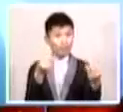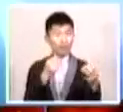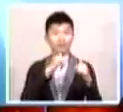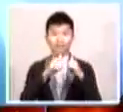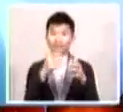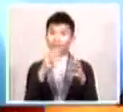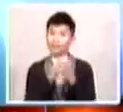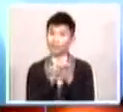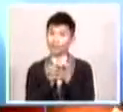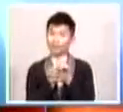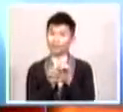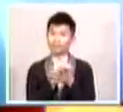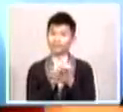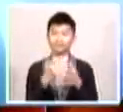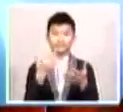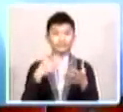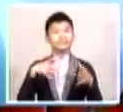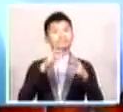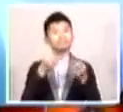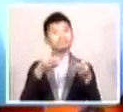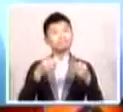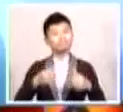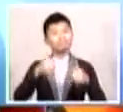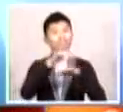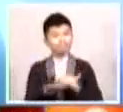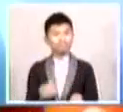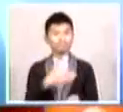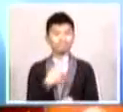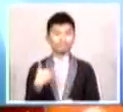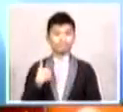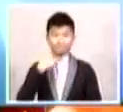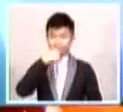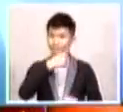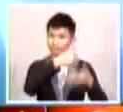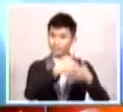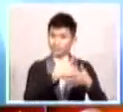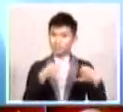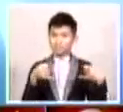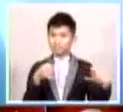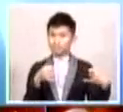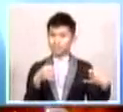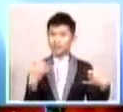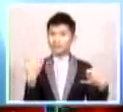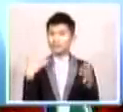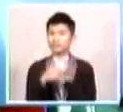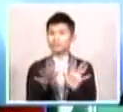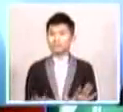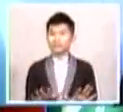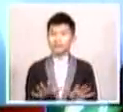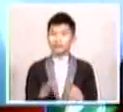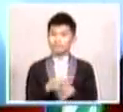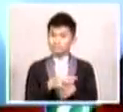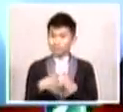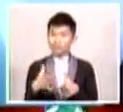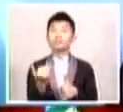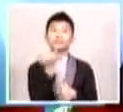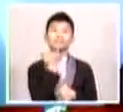国家是不能和解的。台湾和中国大陆的敌对，绝对不是无法挣脱的历史宿